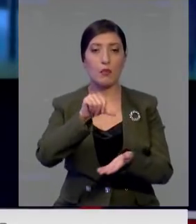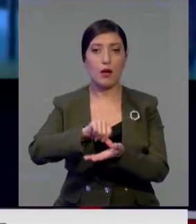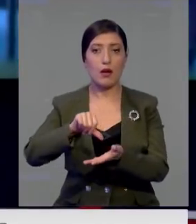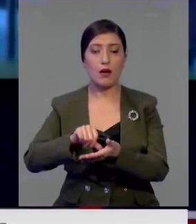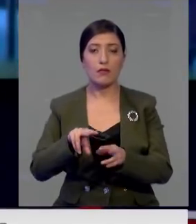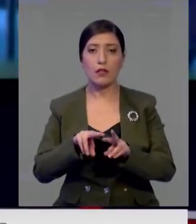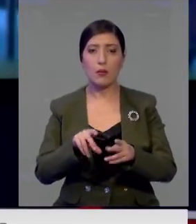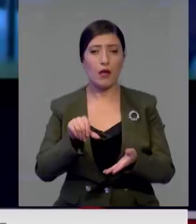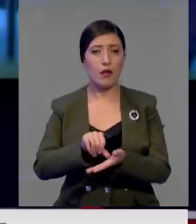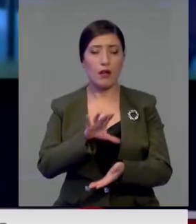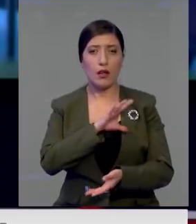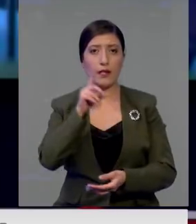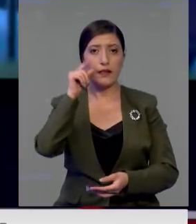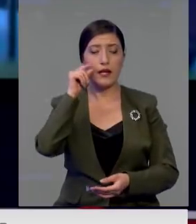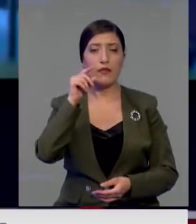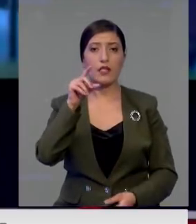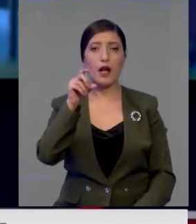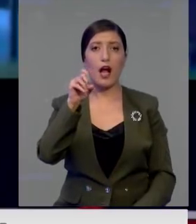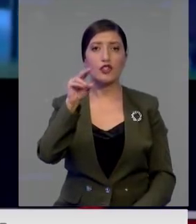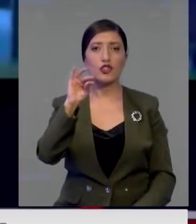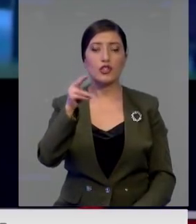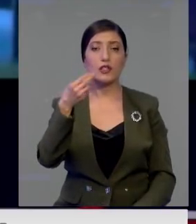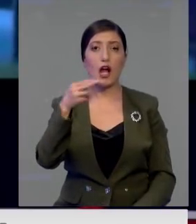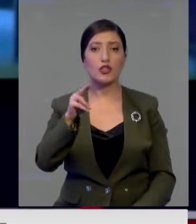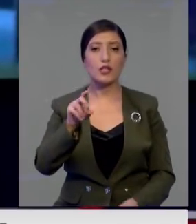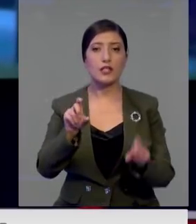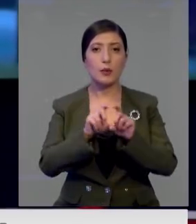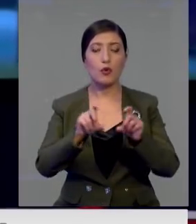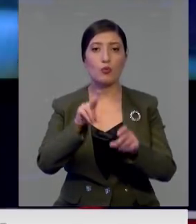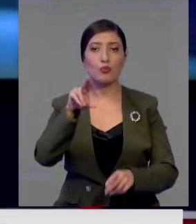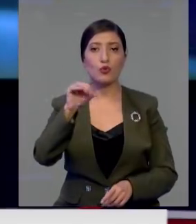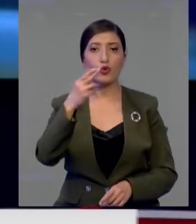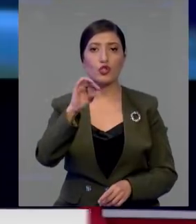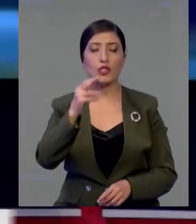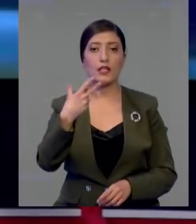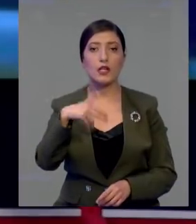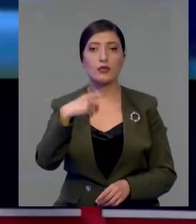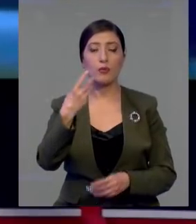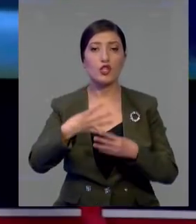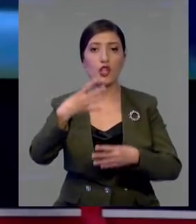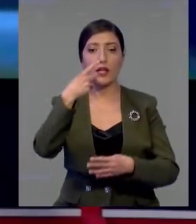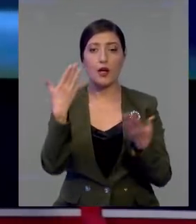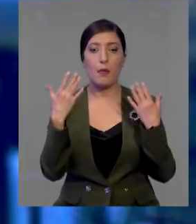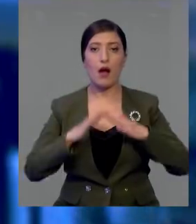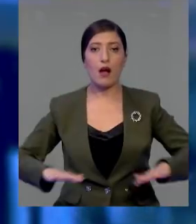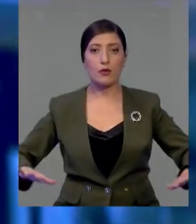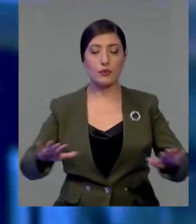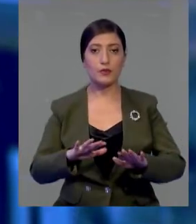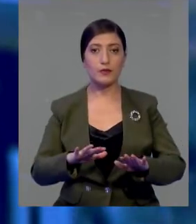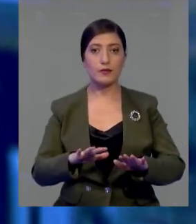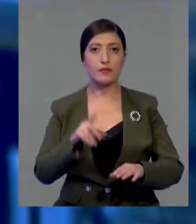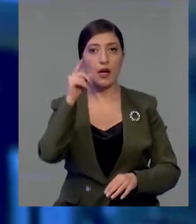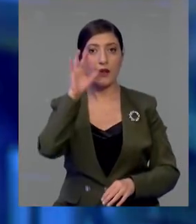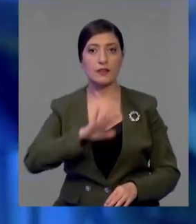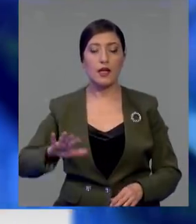ամիս եղել էին նաև Երևանի Խաչիկ-Դաշտենցի անվան դպրոցում եւ Պուշկին 31 շենքի Բաքում։ Շարունակենք Հայաստանի նոր